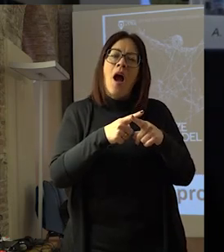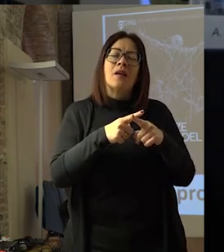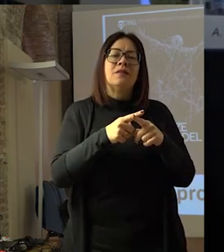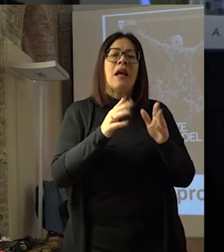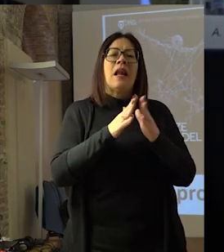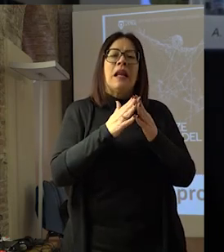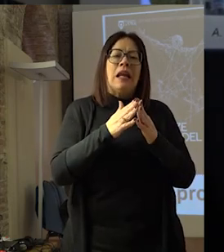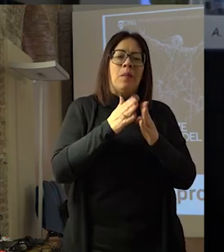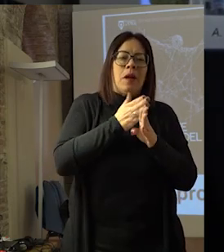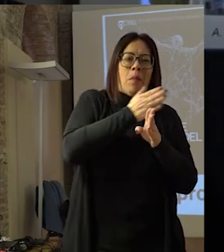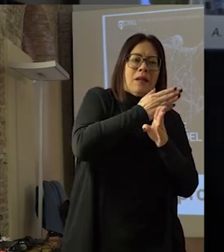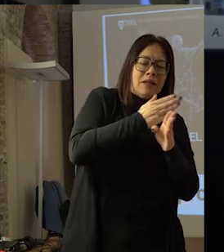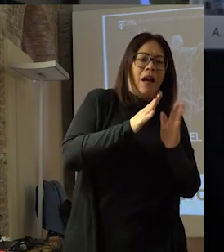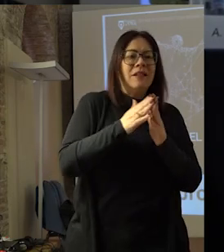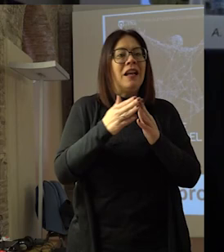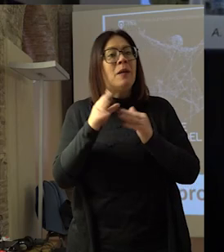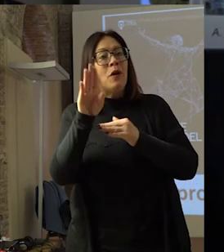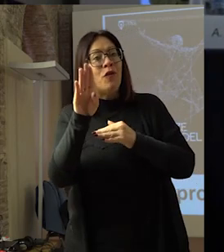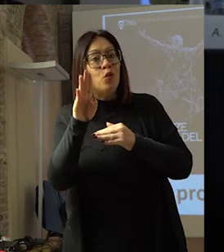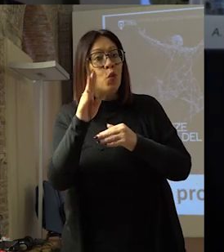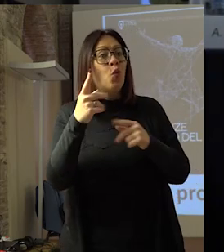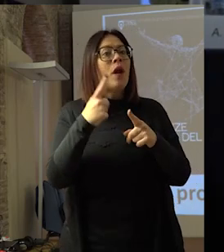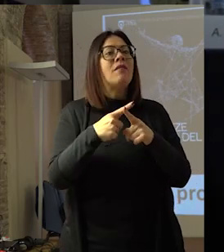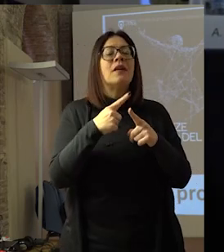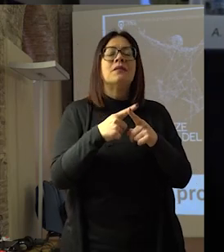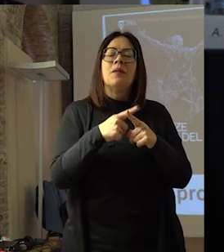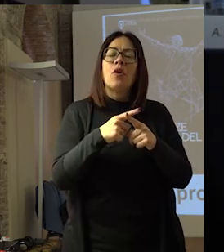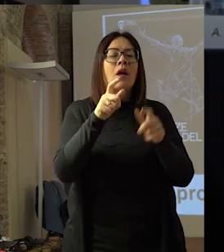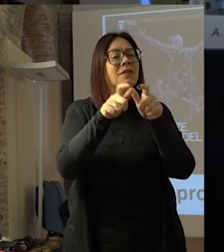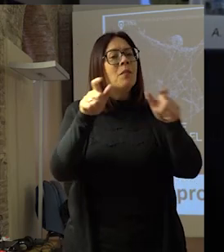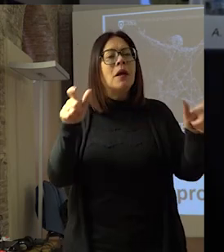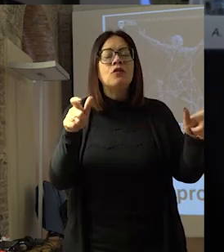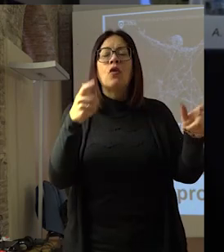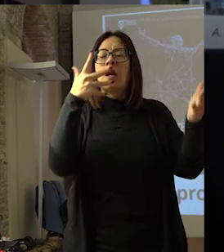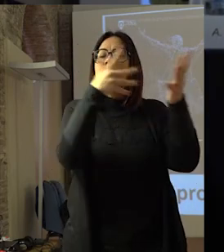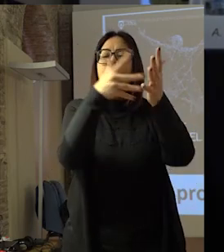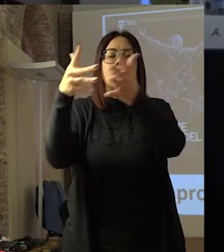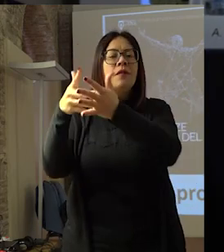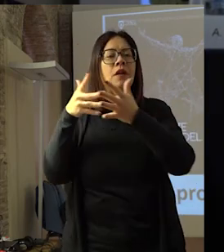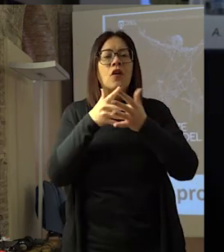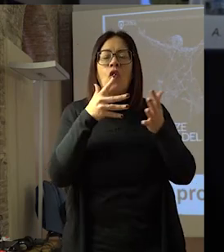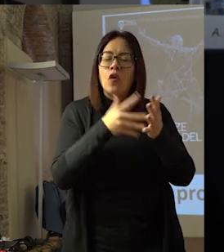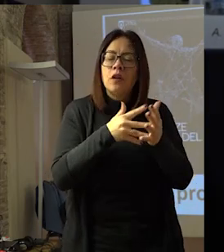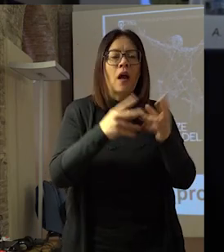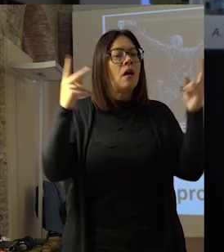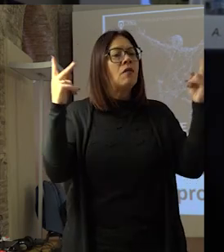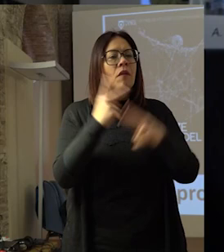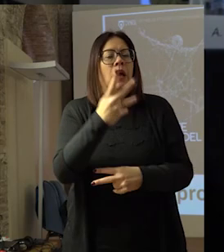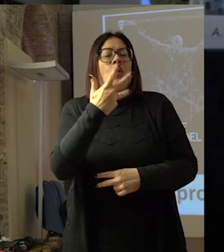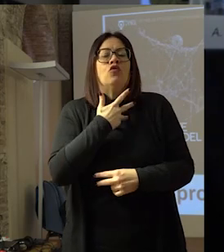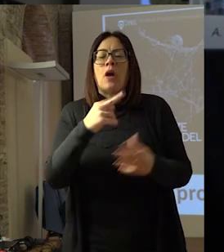sicuramente, abbiamo testimonianze di persone che nonostante le difficoltà, nonostante i